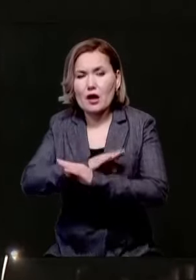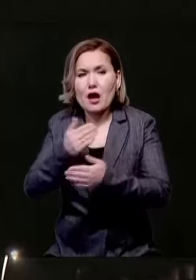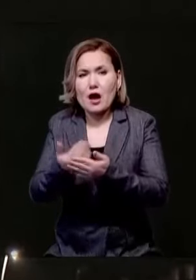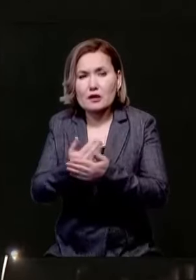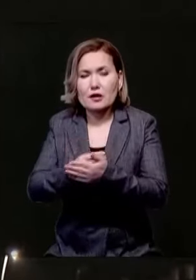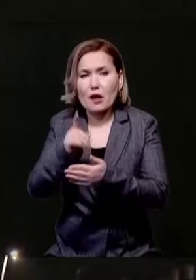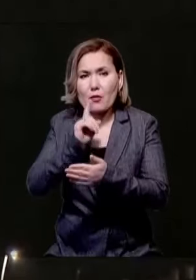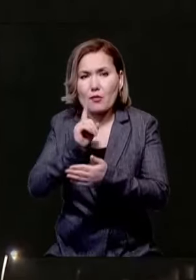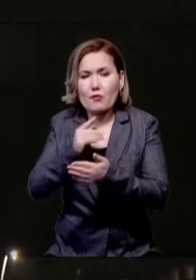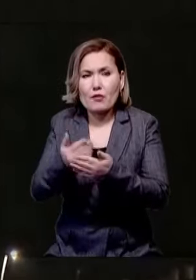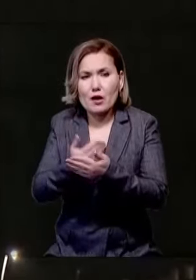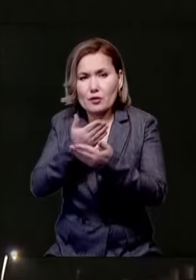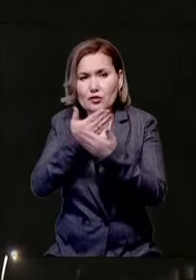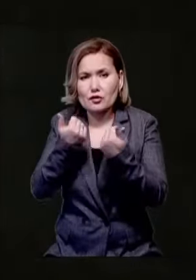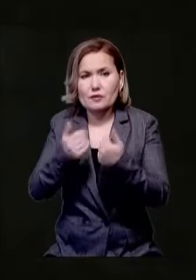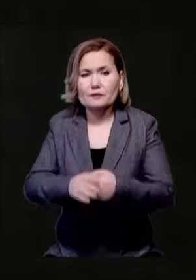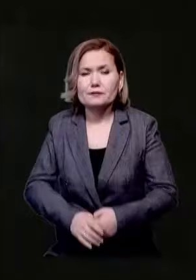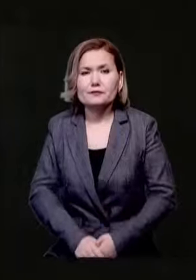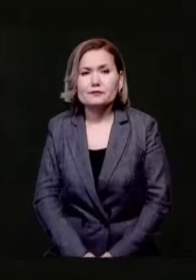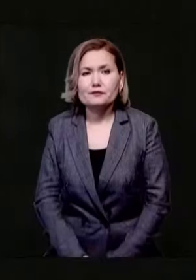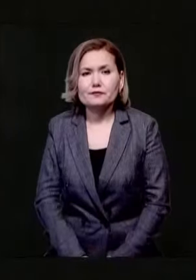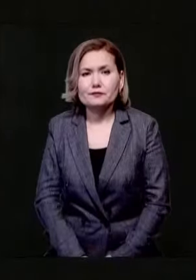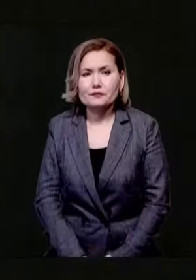туралы әзірге ақпарат жоқ.